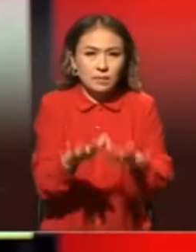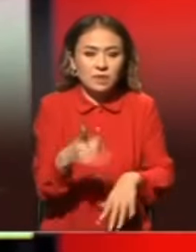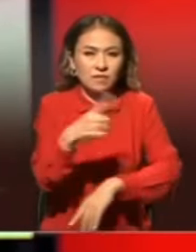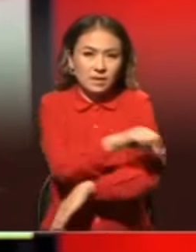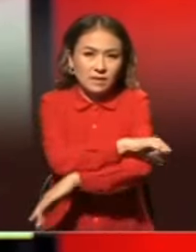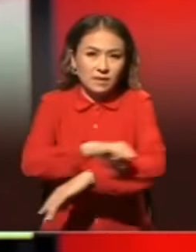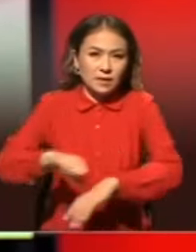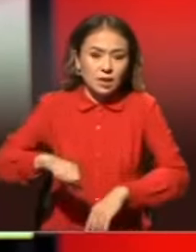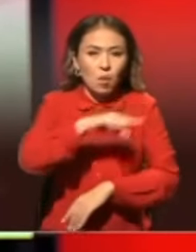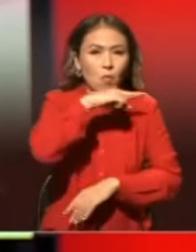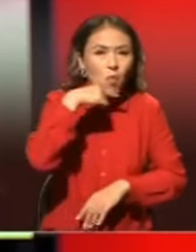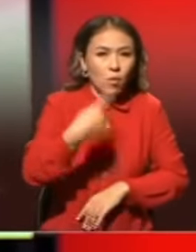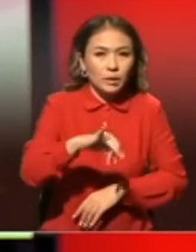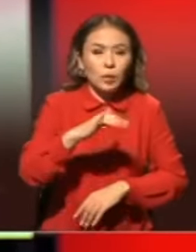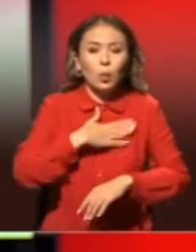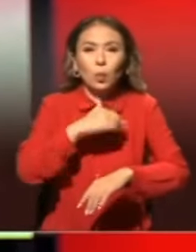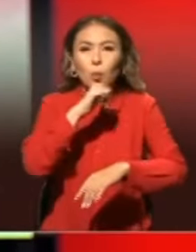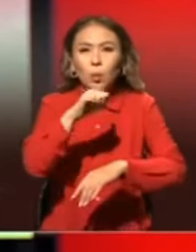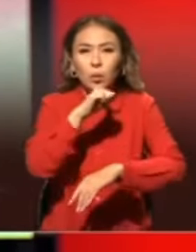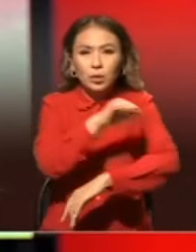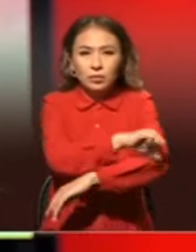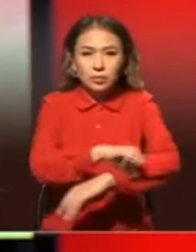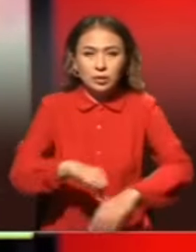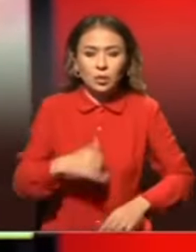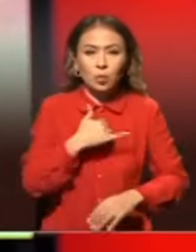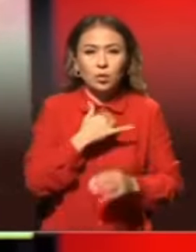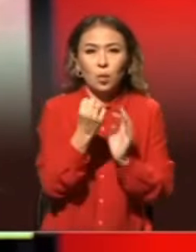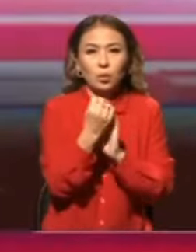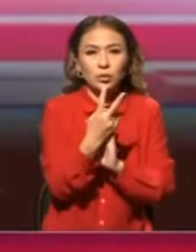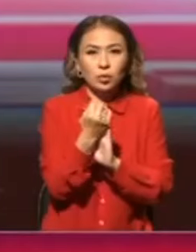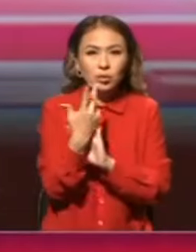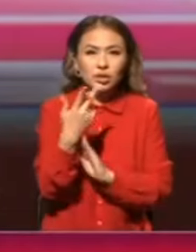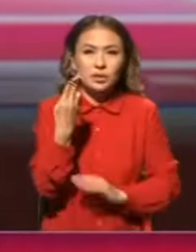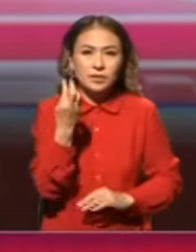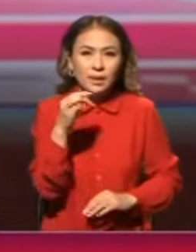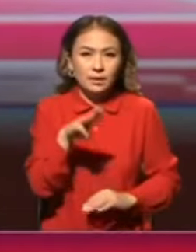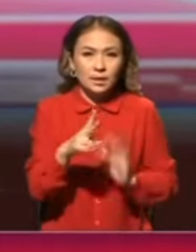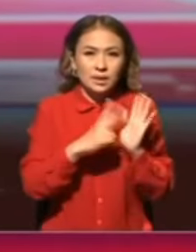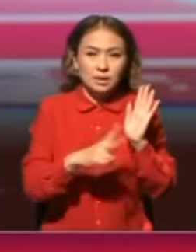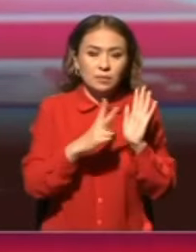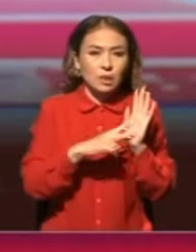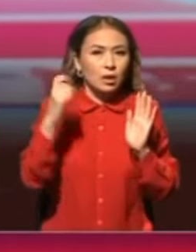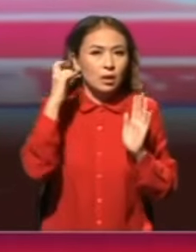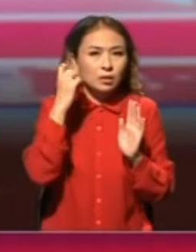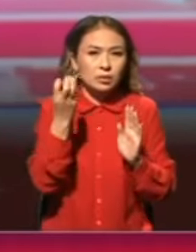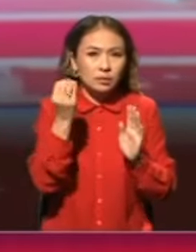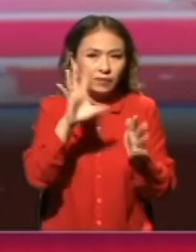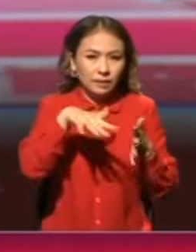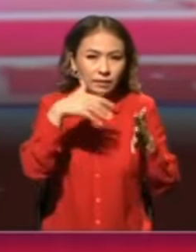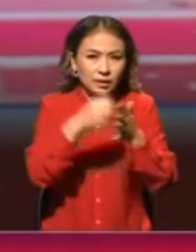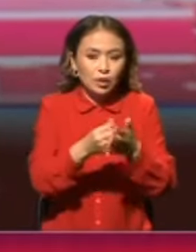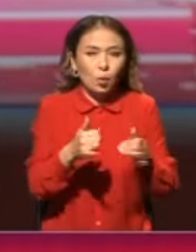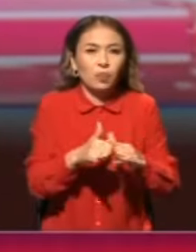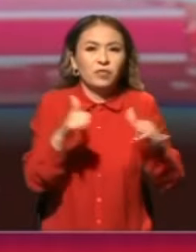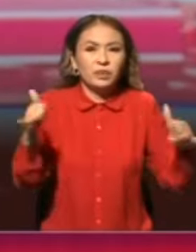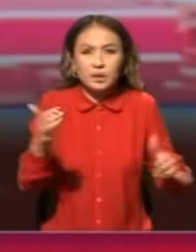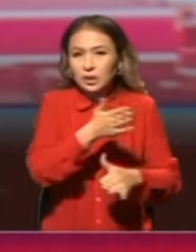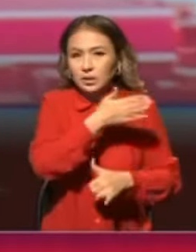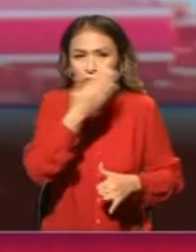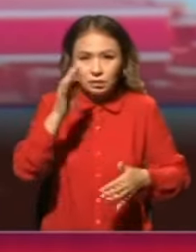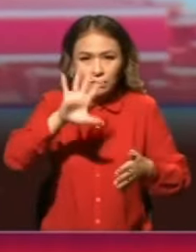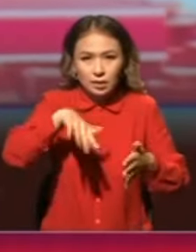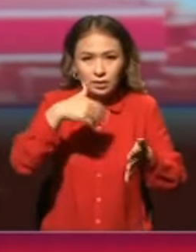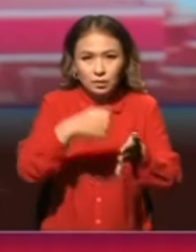облыс, Ресей мен біздікі. Бізде 12-13 центтер 70 жылдан бері әлі содан көтеріле алмай келе жатырмыз, тың игерген жылдан